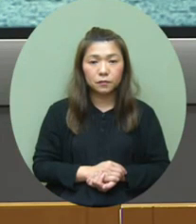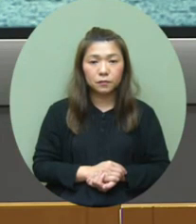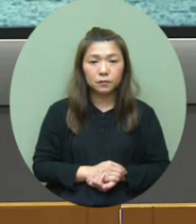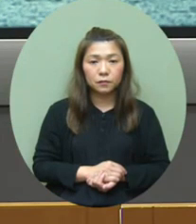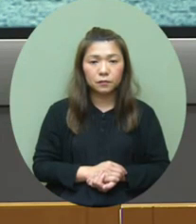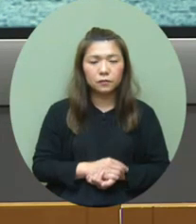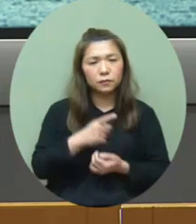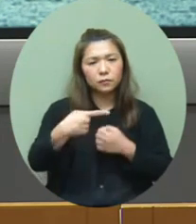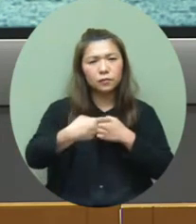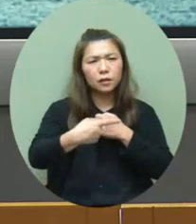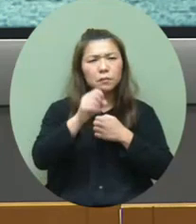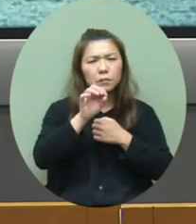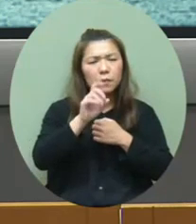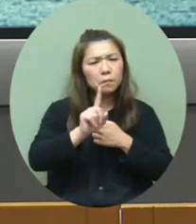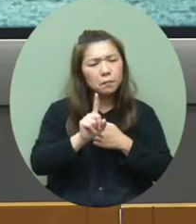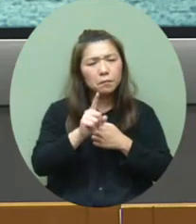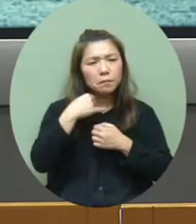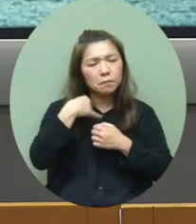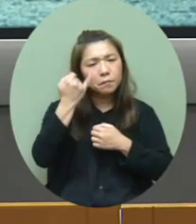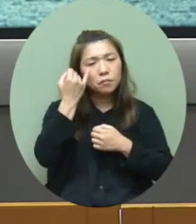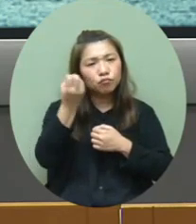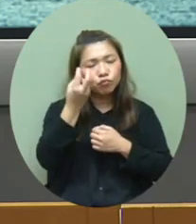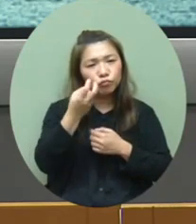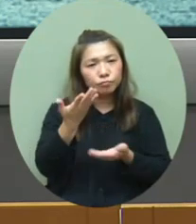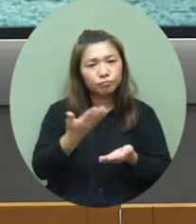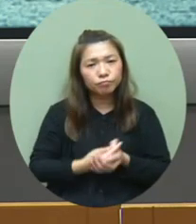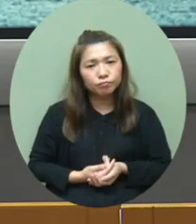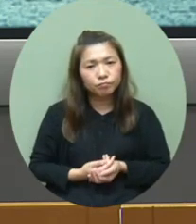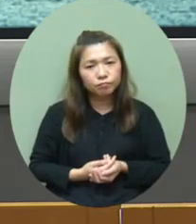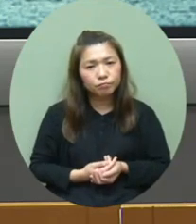不好意思，你第一間是問緊邊一間嘅？